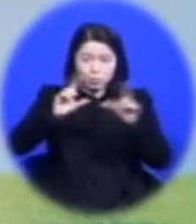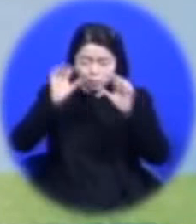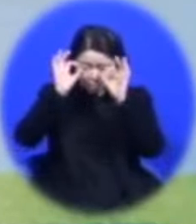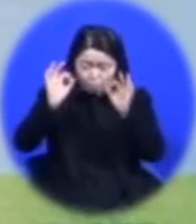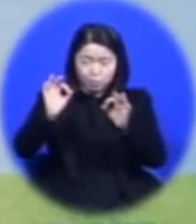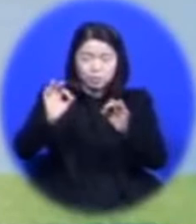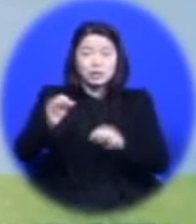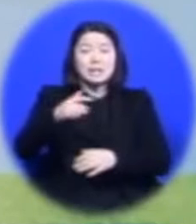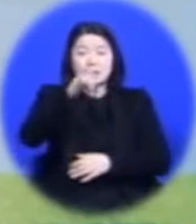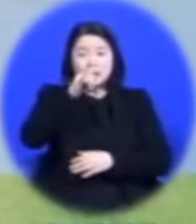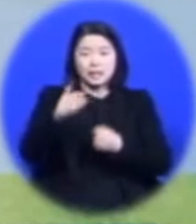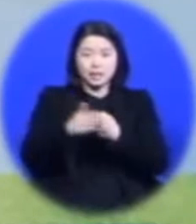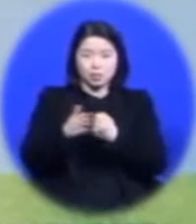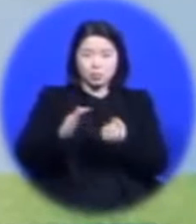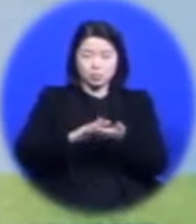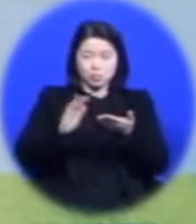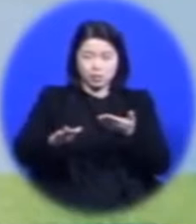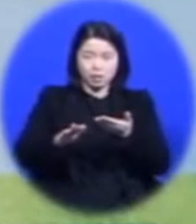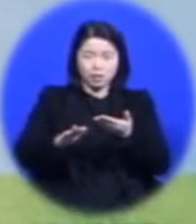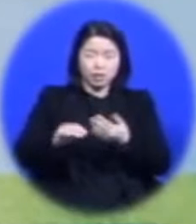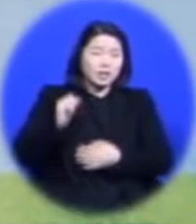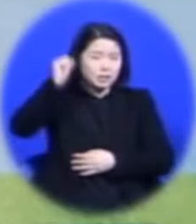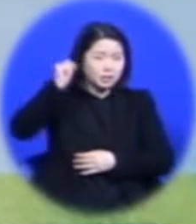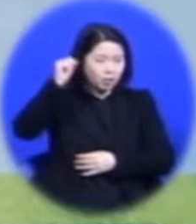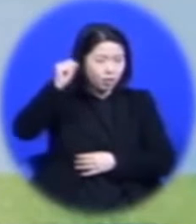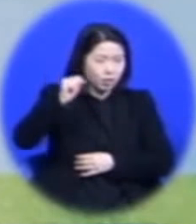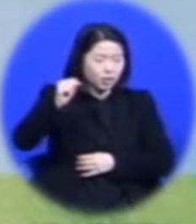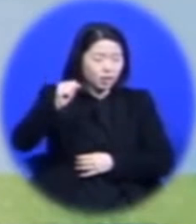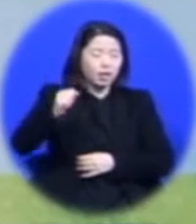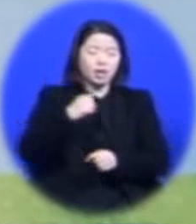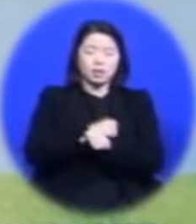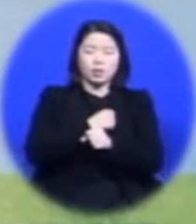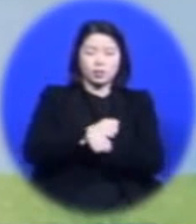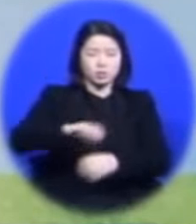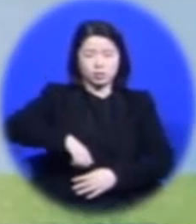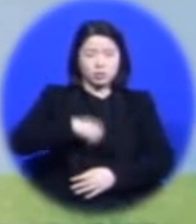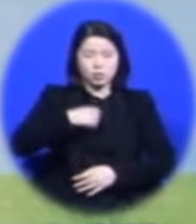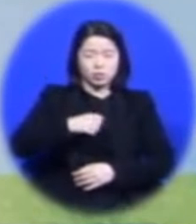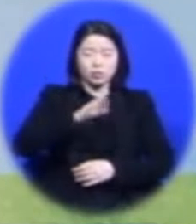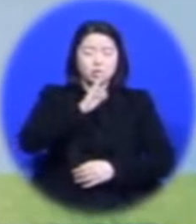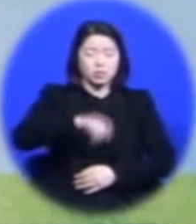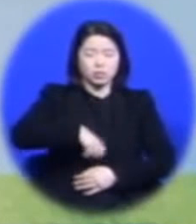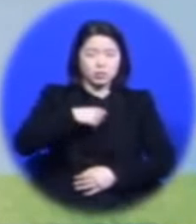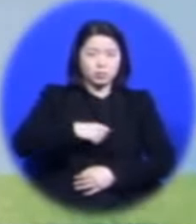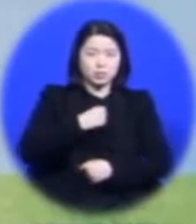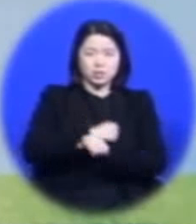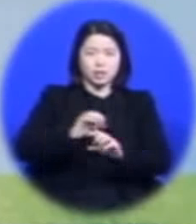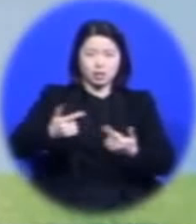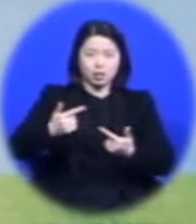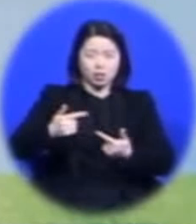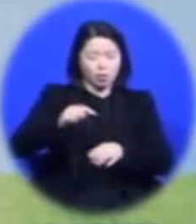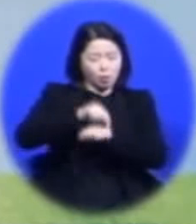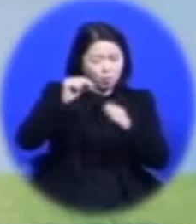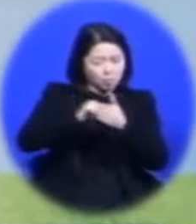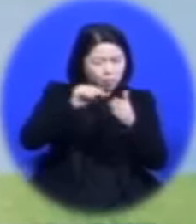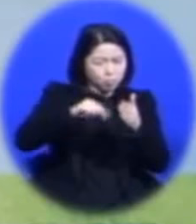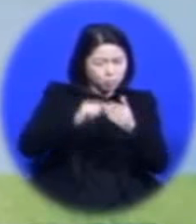때문입니다 정의를 외친다고 꼭 정의로운 사람은 아니더라고요 마음이 회의가